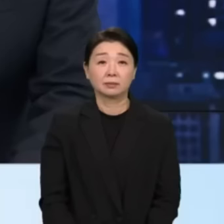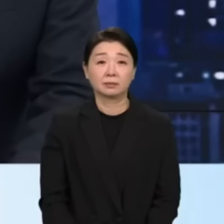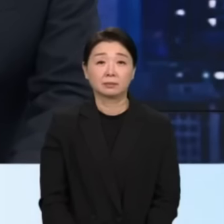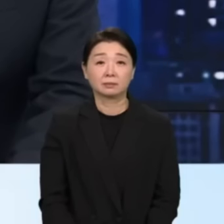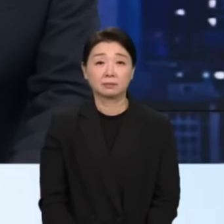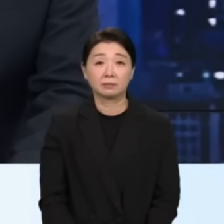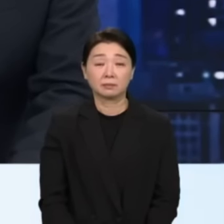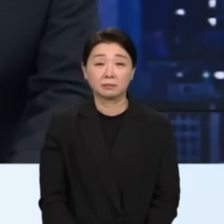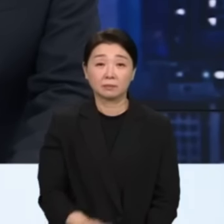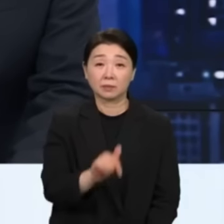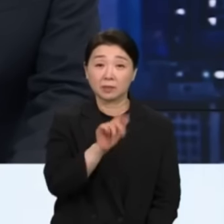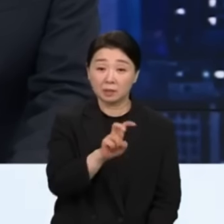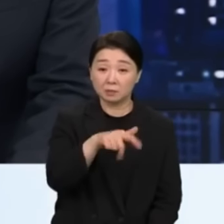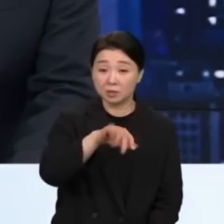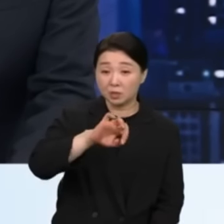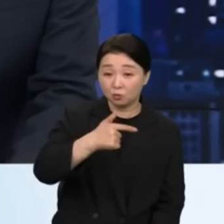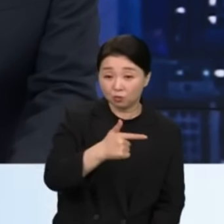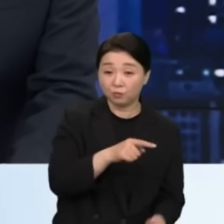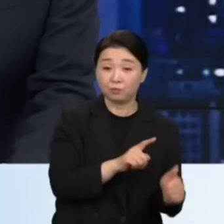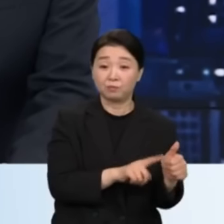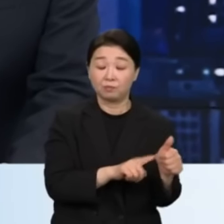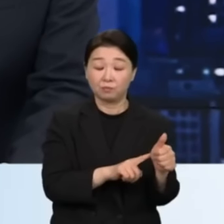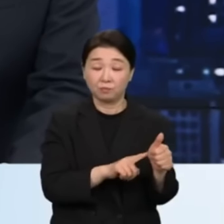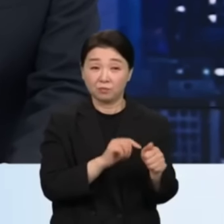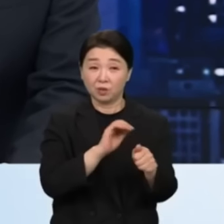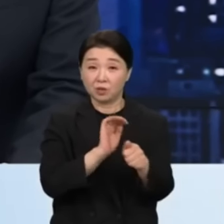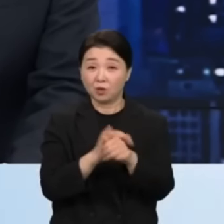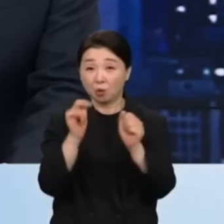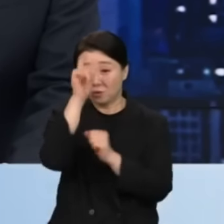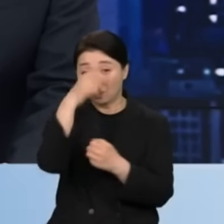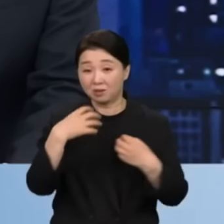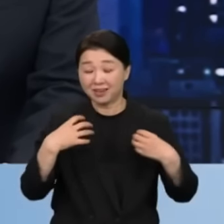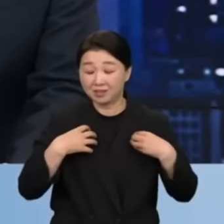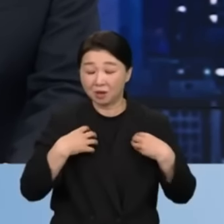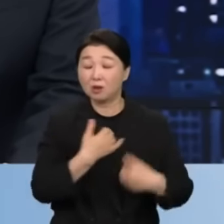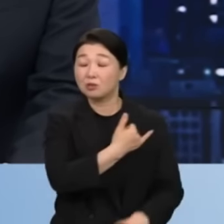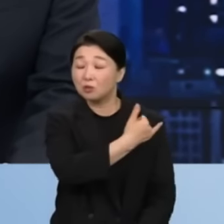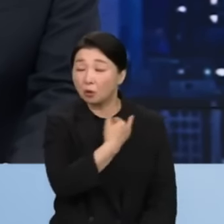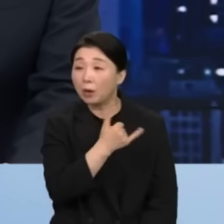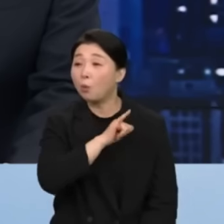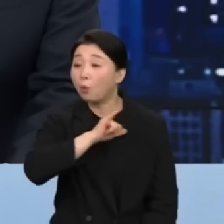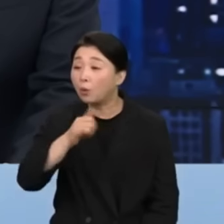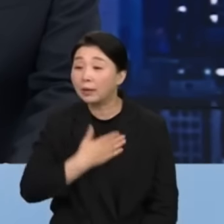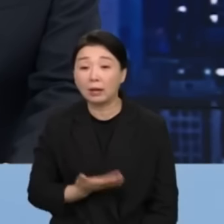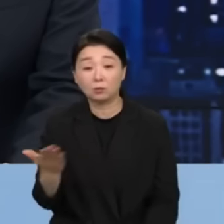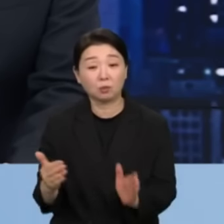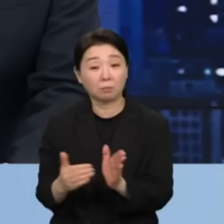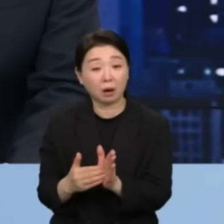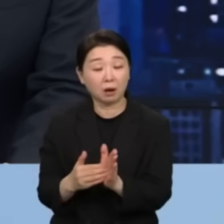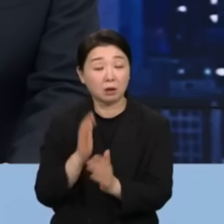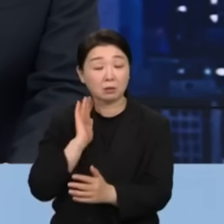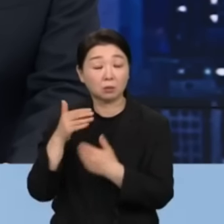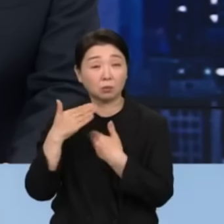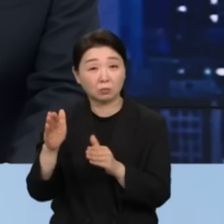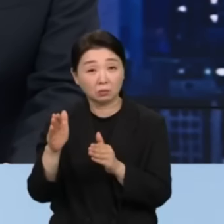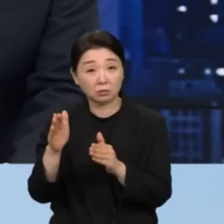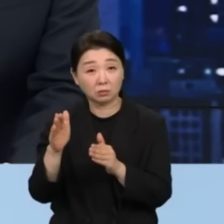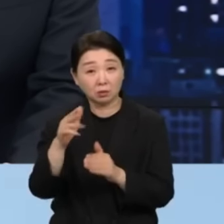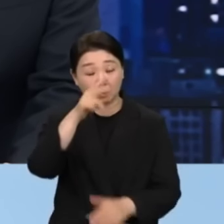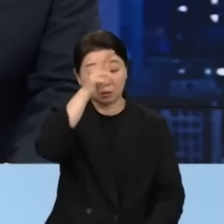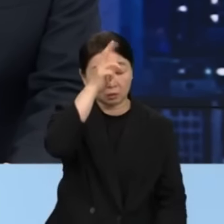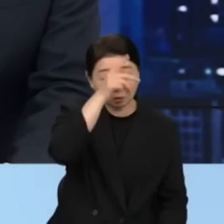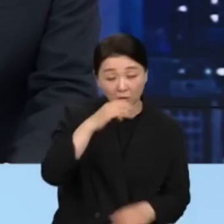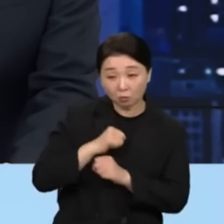네, 그러니까 임기훈 비서관이 먼저 경북청에서 전화가 올 거다 알려줬다는 건데 그럼 대통령실이 경찰과 국방부 사이에서